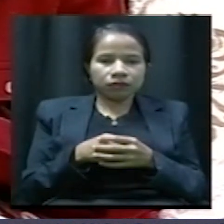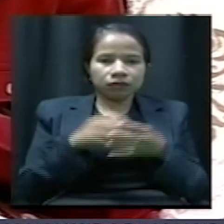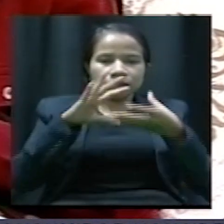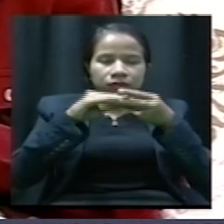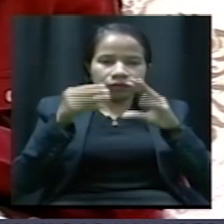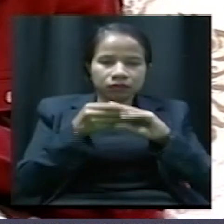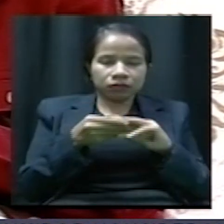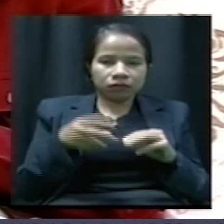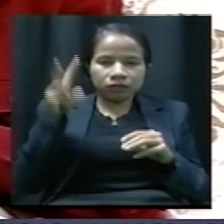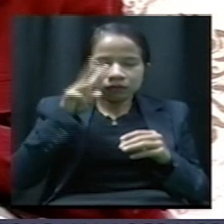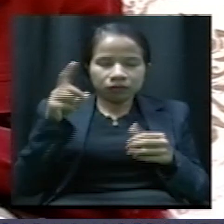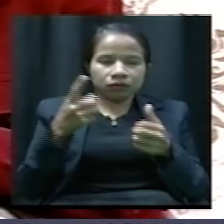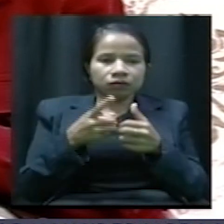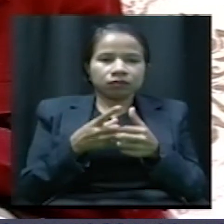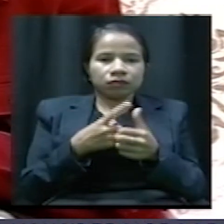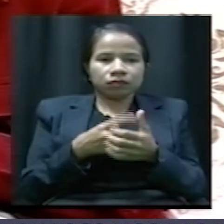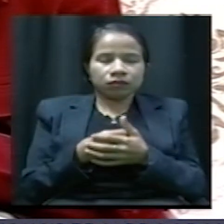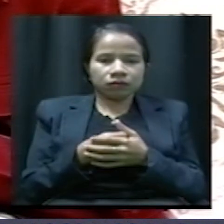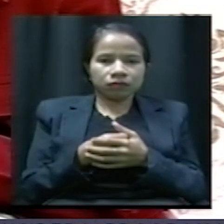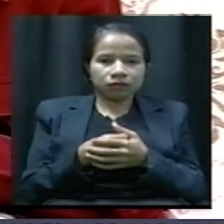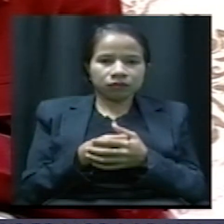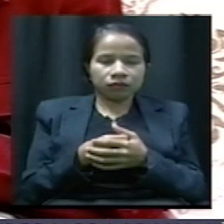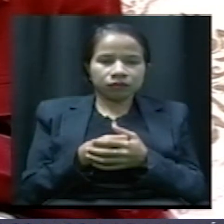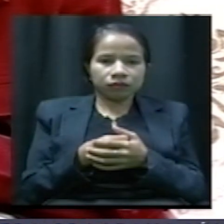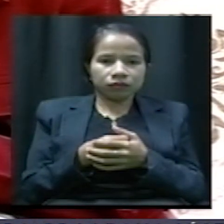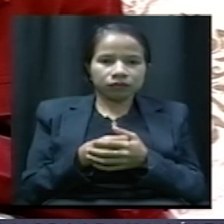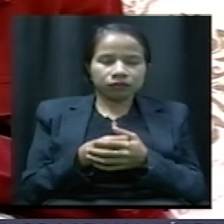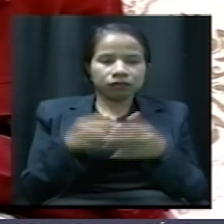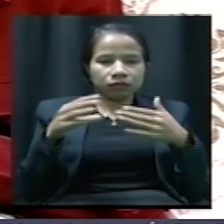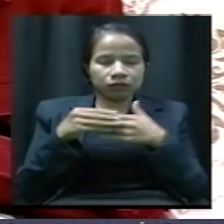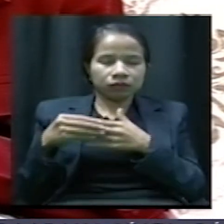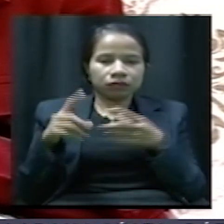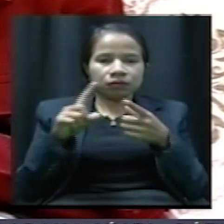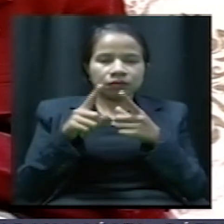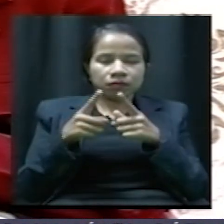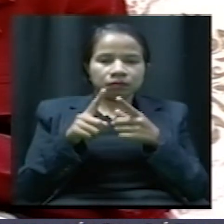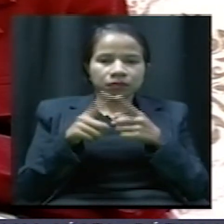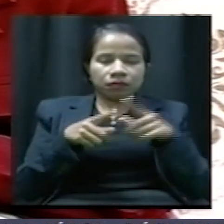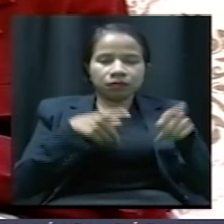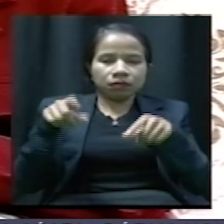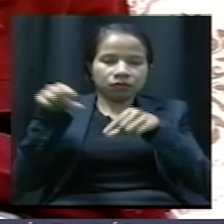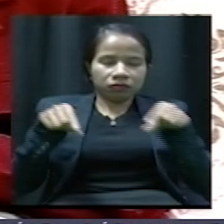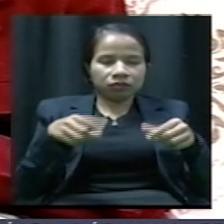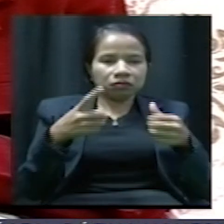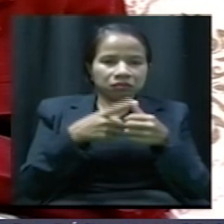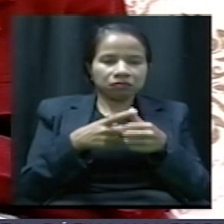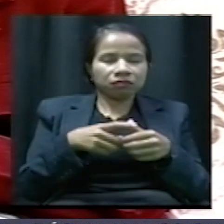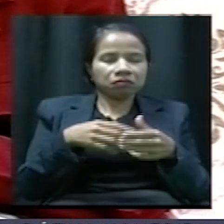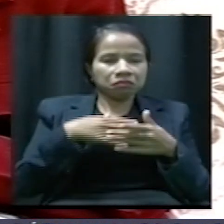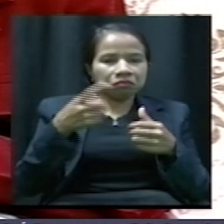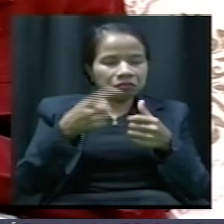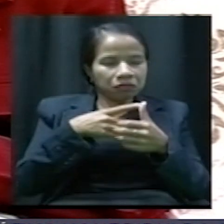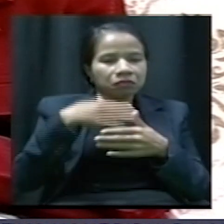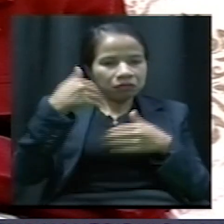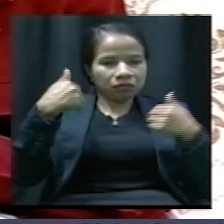Kono ba historia pesquisa yang antes? Ida ne mak pesquisa da uniku ba emho deficiencia ka antes sirane ihauna. I depois